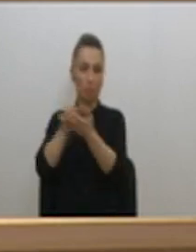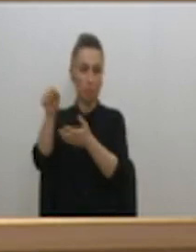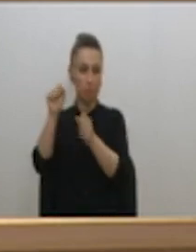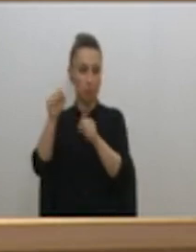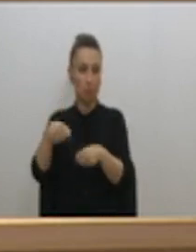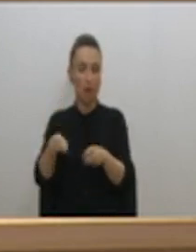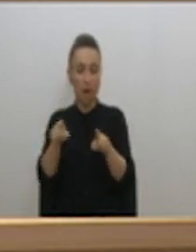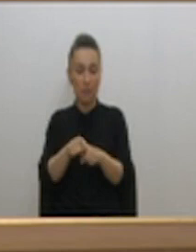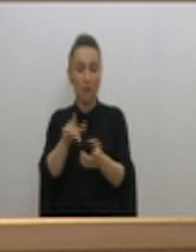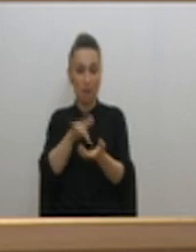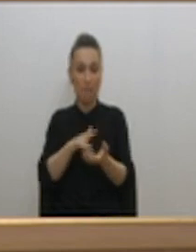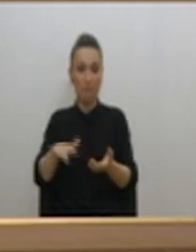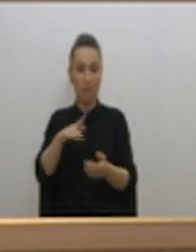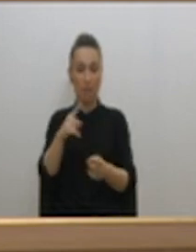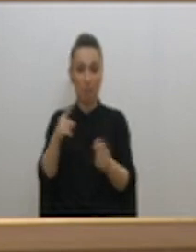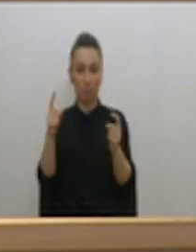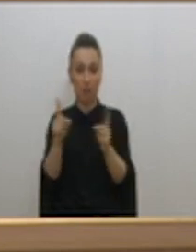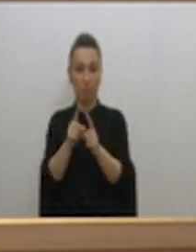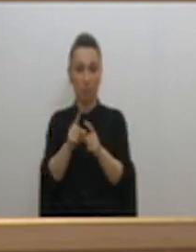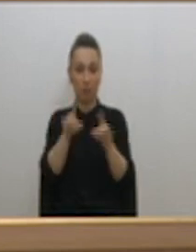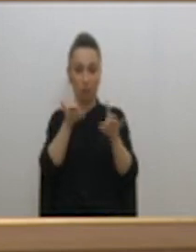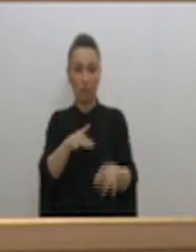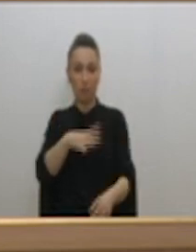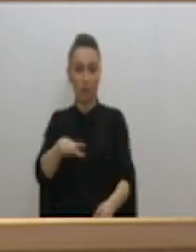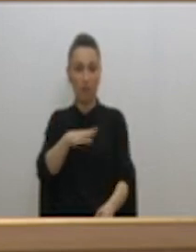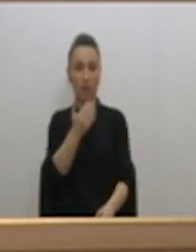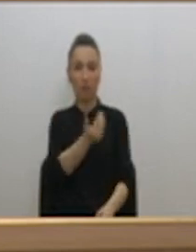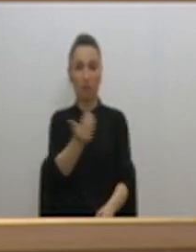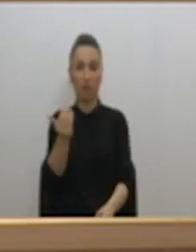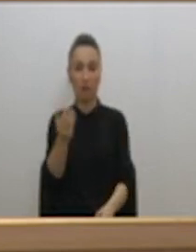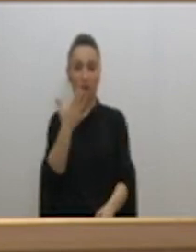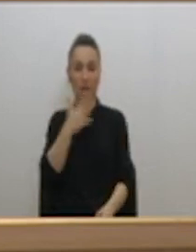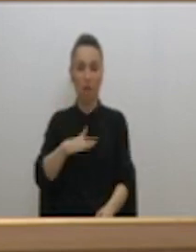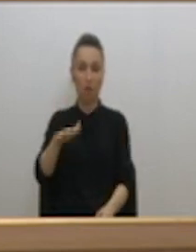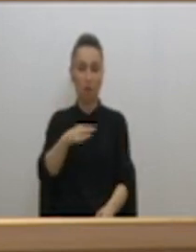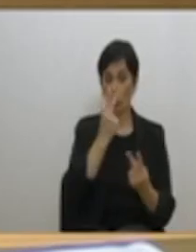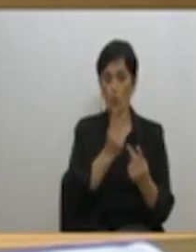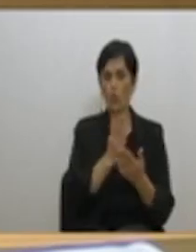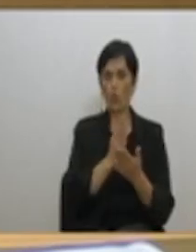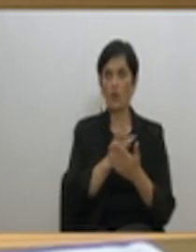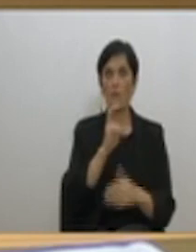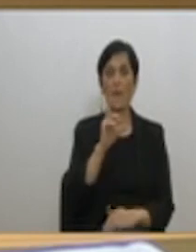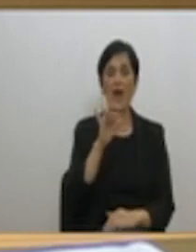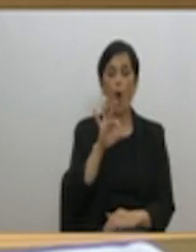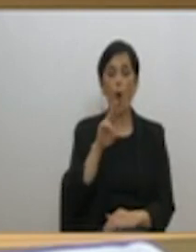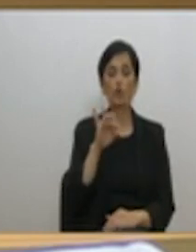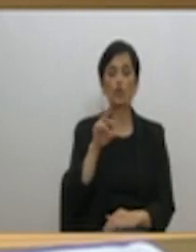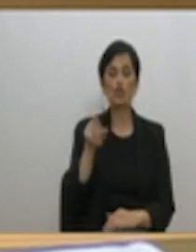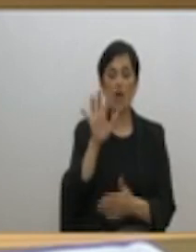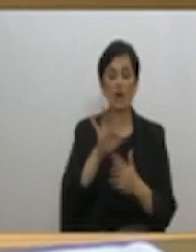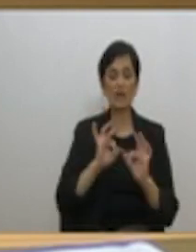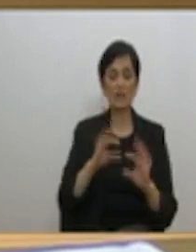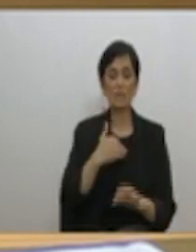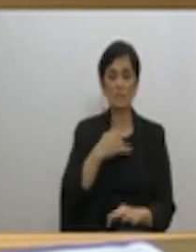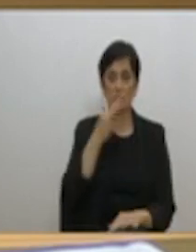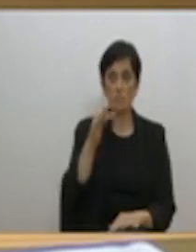აი ასეთ ქვეყნის პირისპირ ტოვებთ საქართველოს. ეს არის თურმე თქვენი ეროვნული პოზიცია. ოდიშარი, ეს განცხადებას მინდა